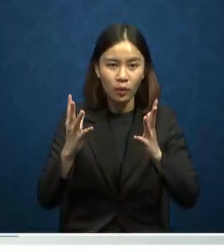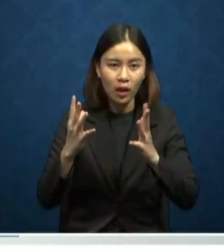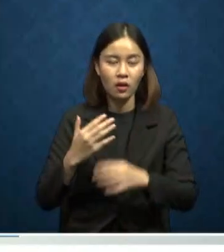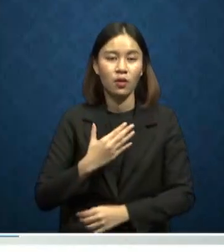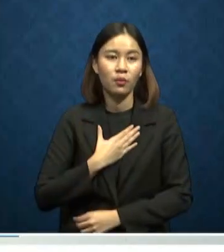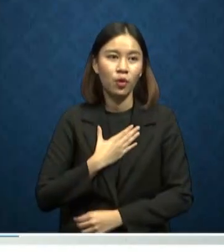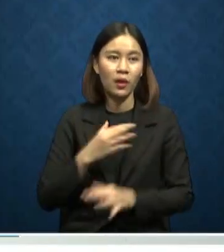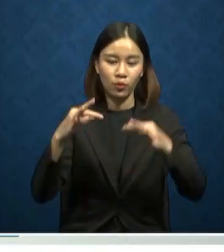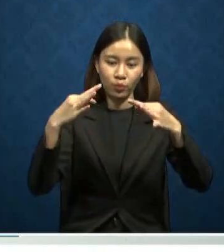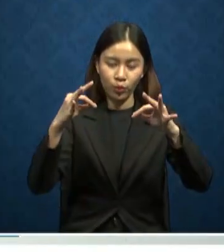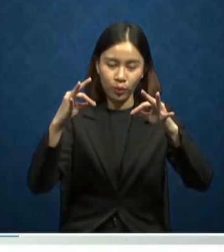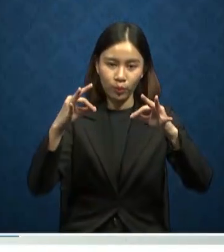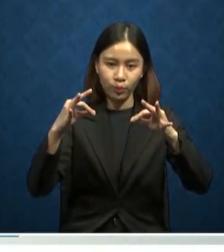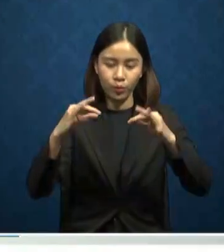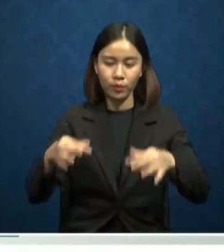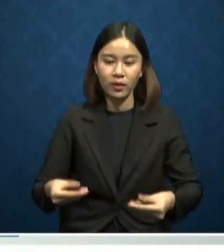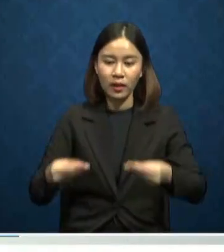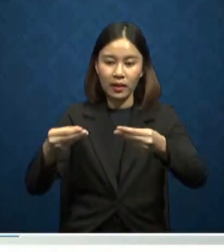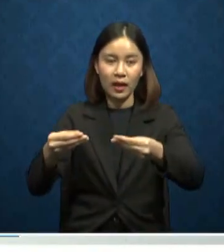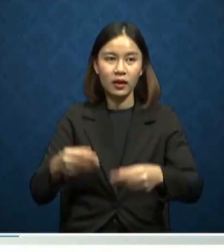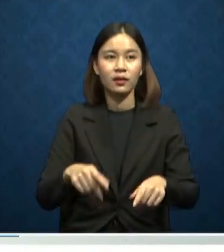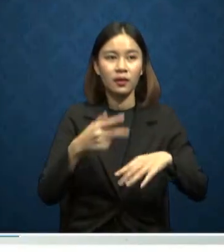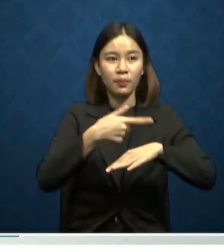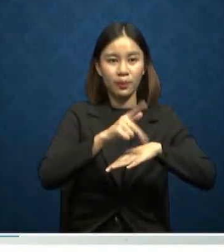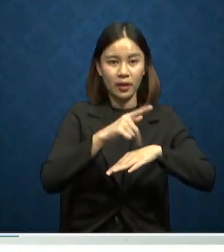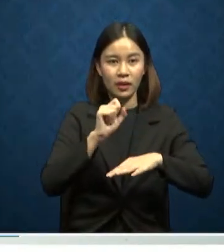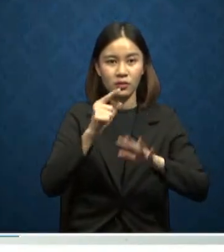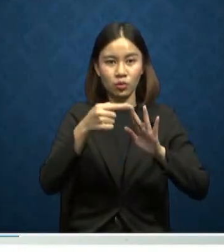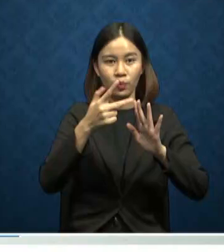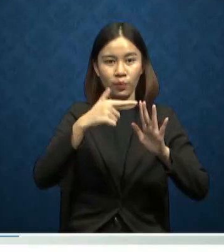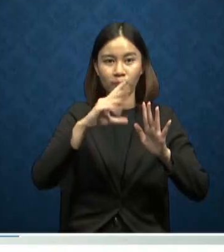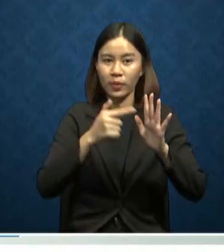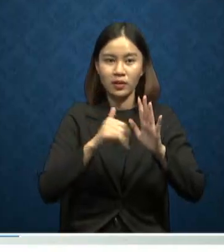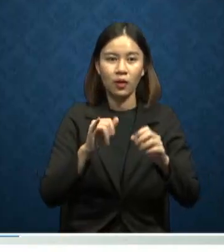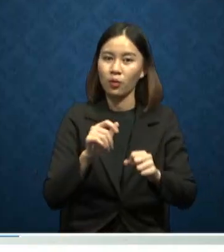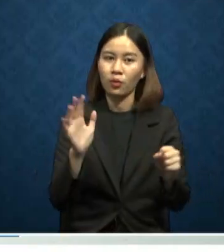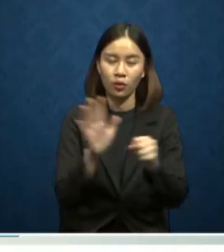เอาแบบฟอร์มไปให้ท่านไม่เหมือนท่านประธานนะท่านประธานสุภชัยนี่ท่านเต็มที่เลย